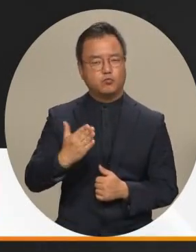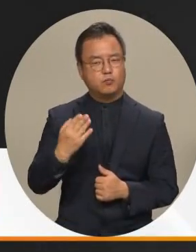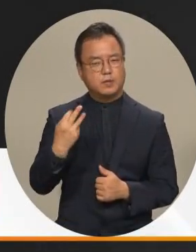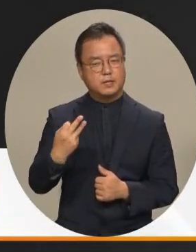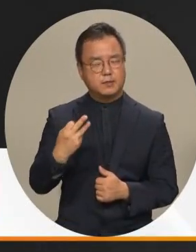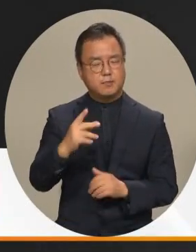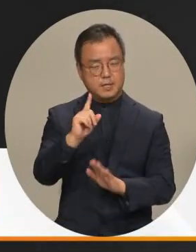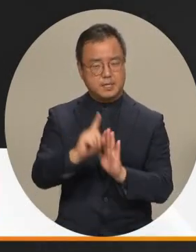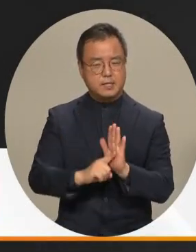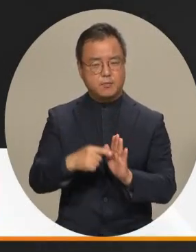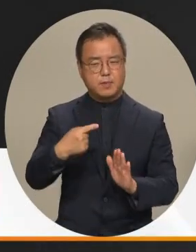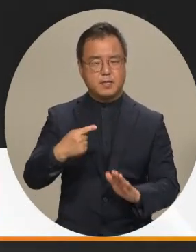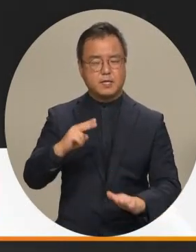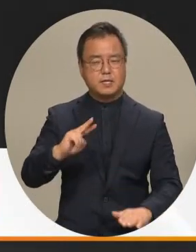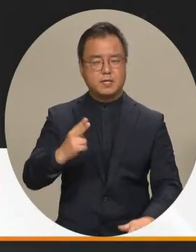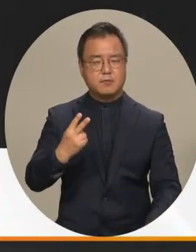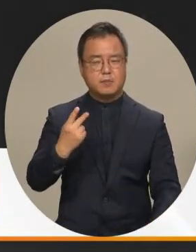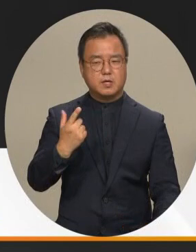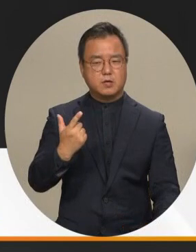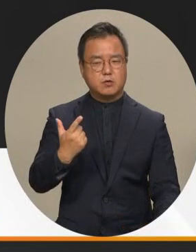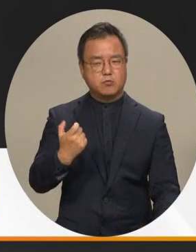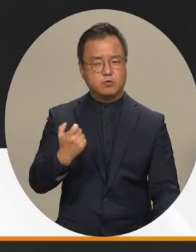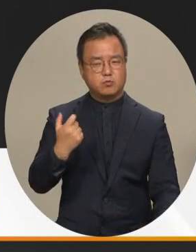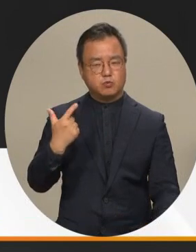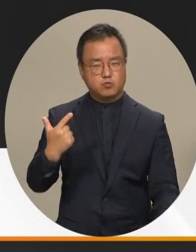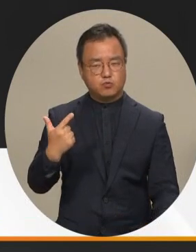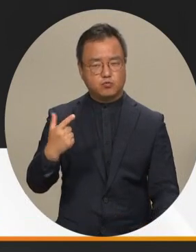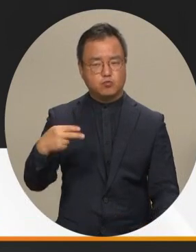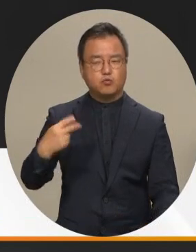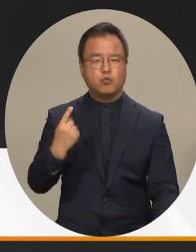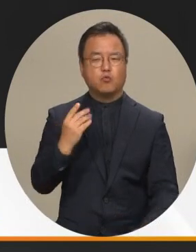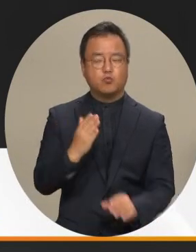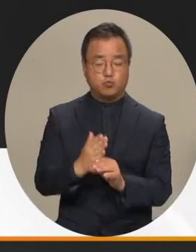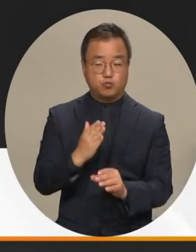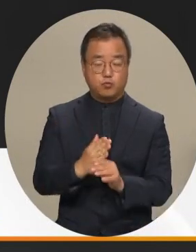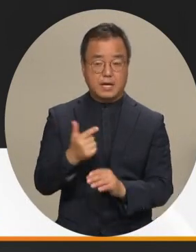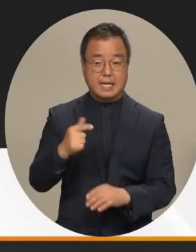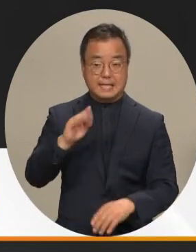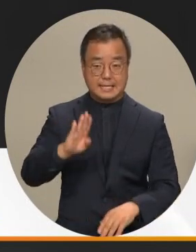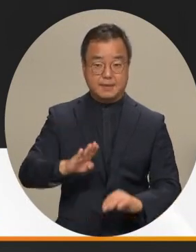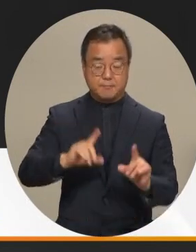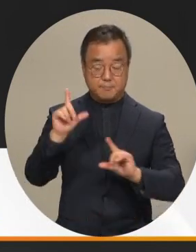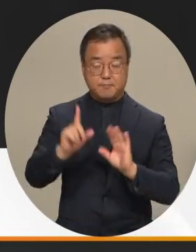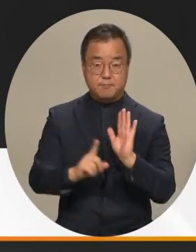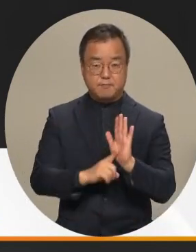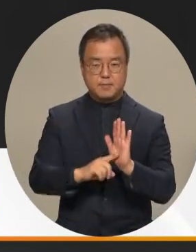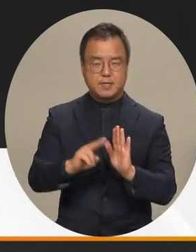266도에서 나비 초전도체 성질을 나타내는 것을 257도에서